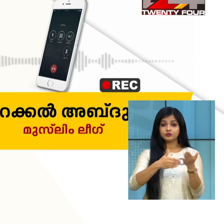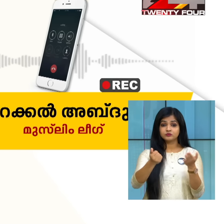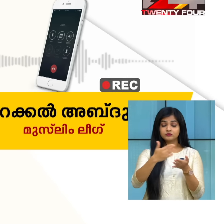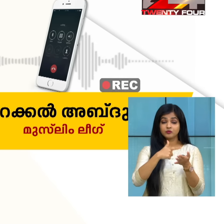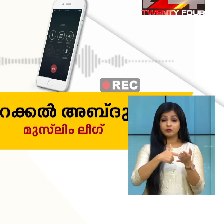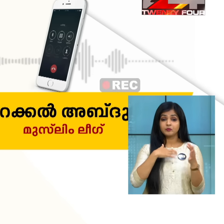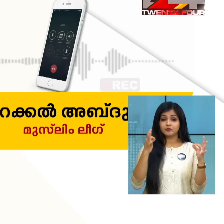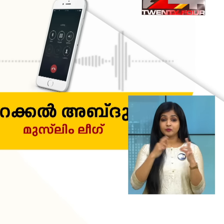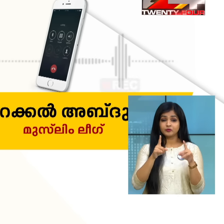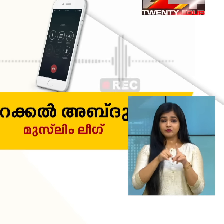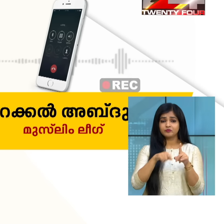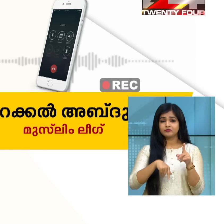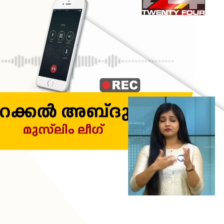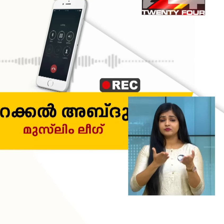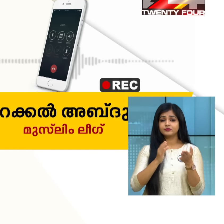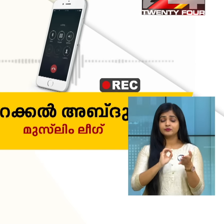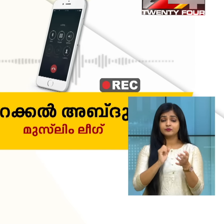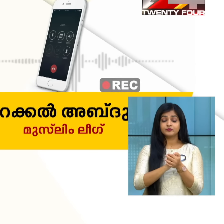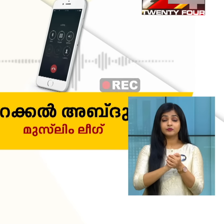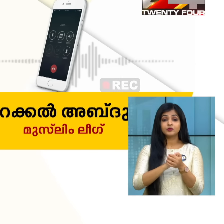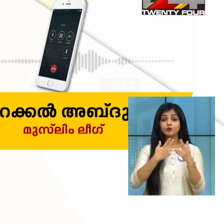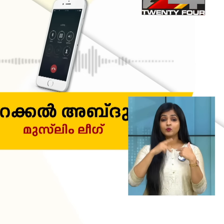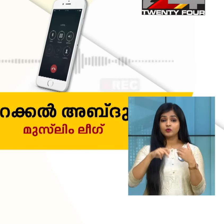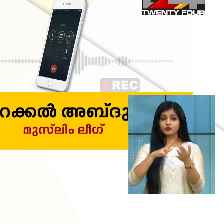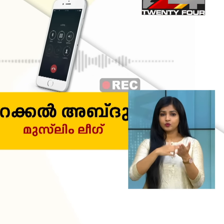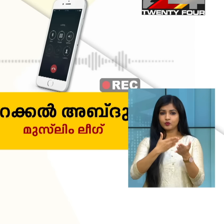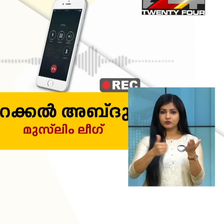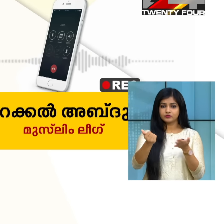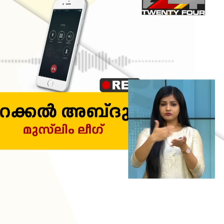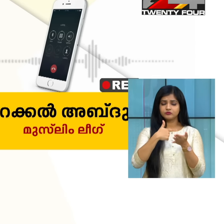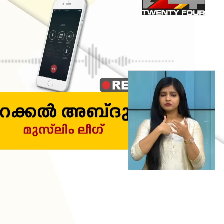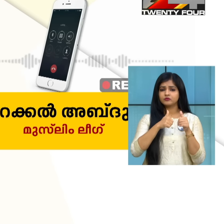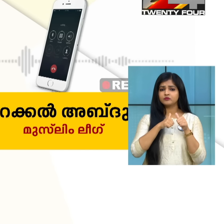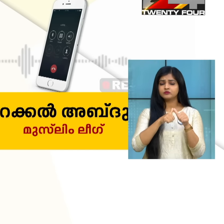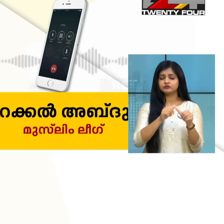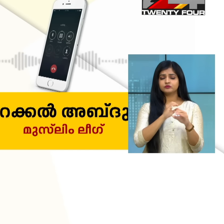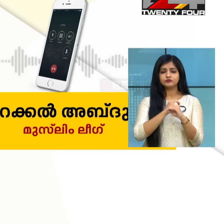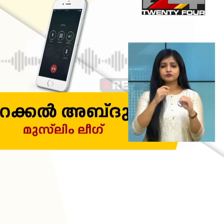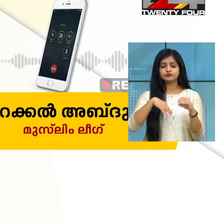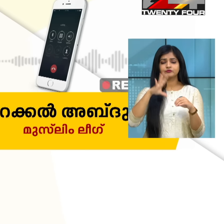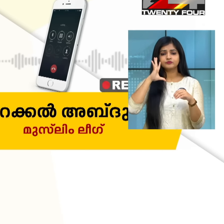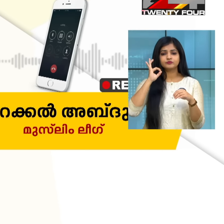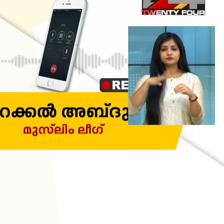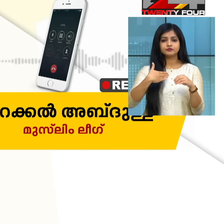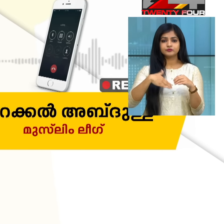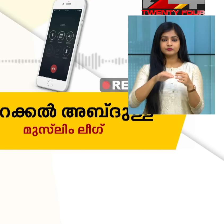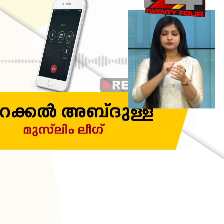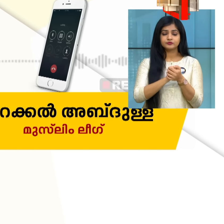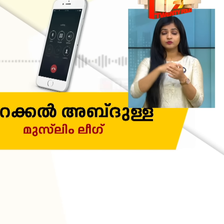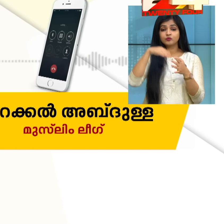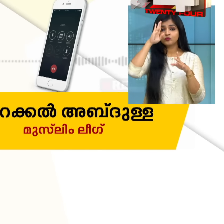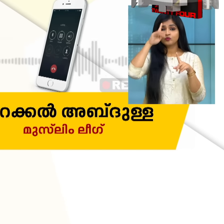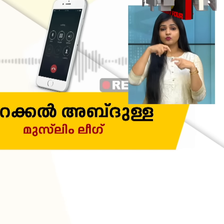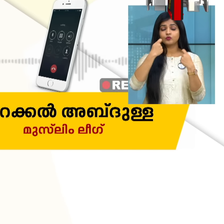ഈ വക്കീൽ നോട്ടീസിന് ഒരു മറുപടിയും ഞങ്ങൾ അയക്കുന്നില്ല. അതിനെ ഇഗ്നോർ ചെയ്യാണ്.